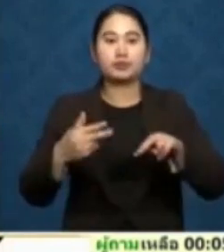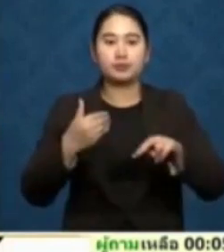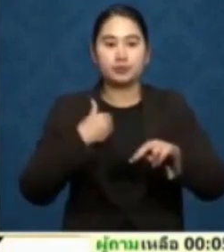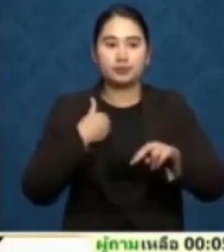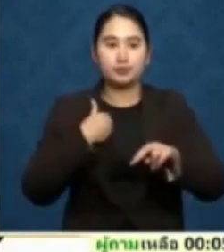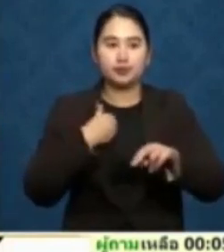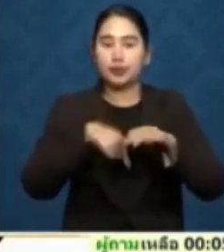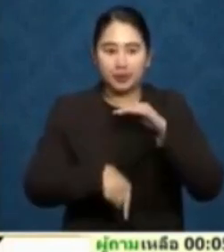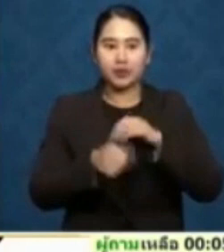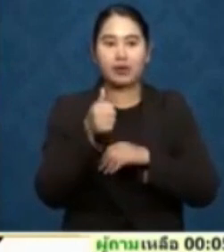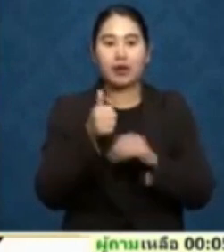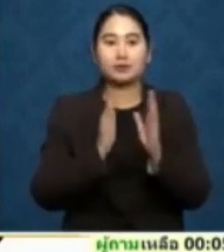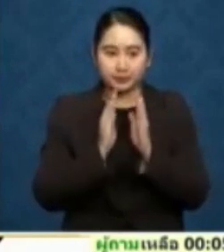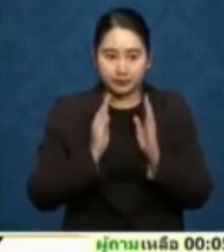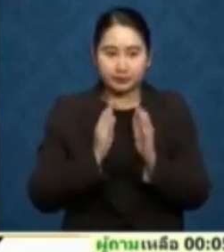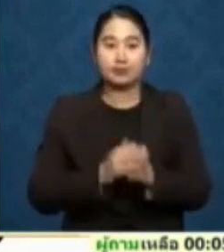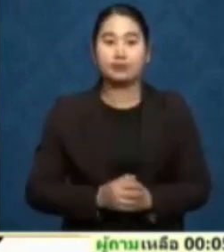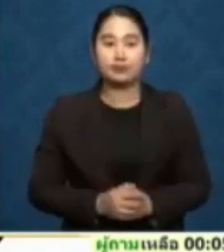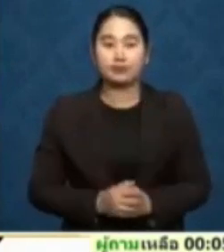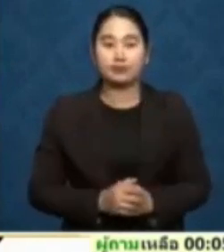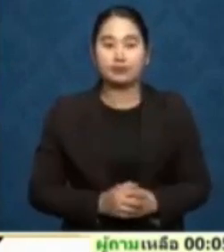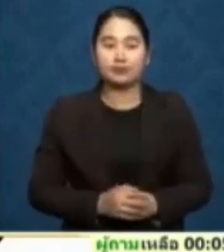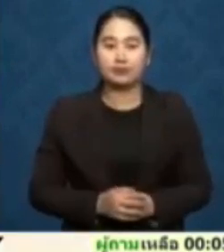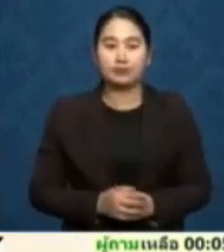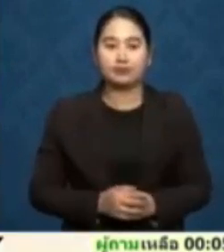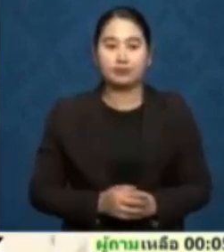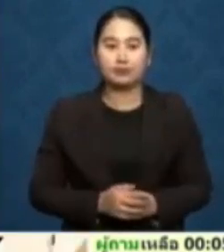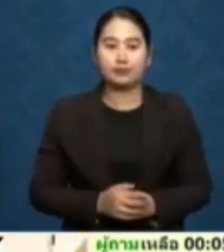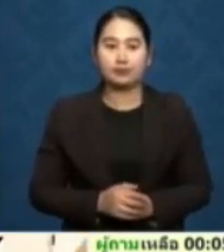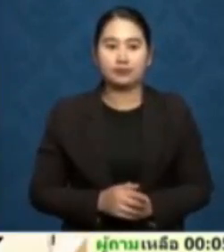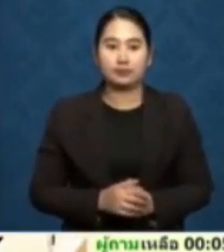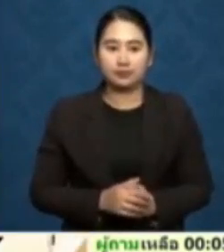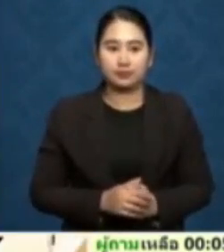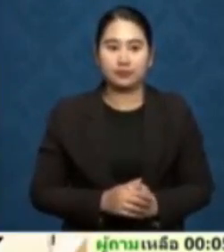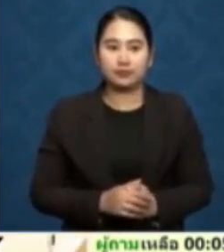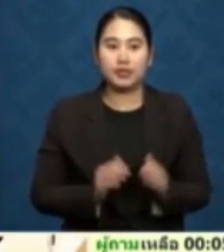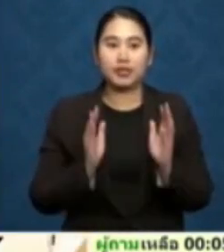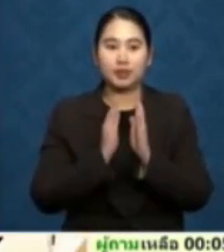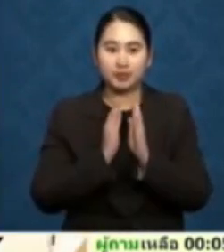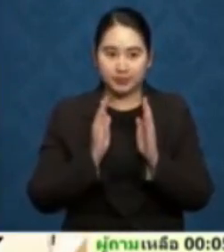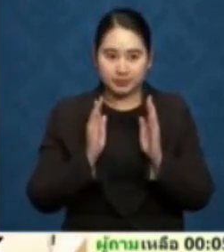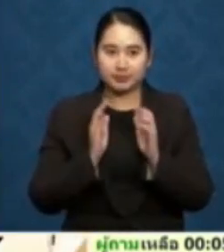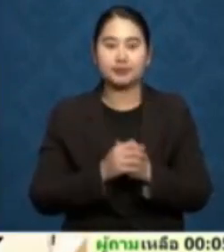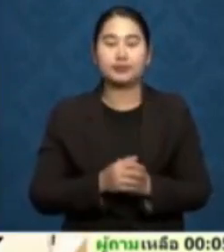ครับ ครับขอบคุณท่านรองนายกรัฐมนตรีและคุณเดชกันทิติพุทธิคุณครับ